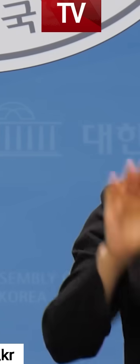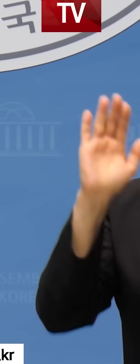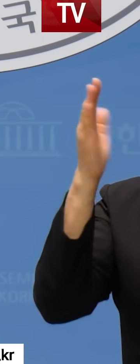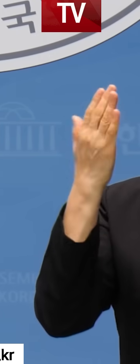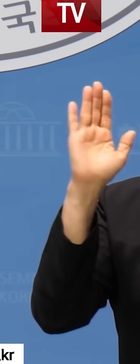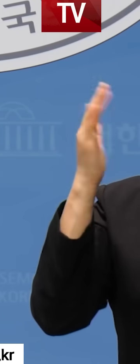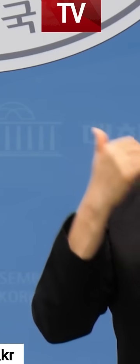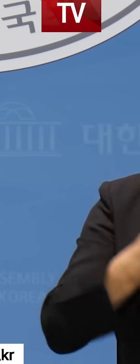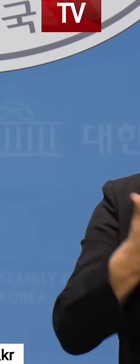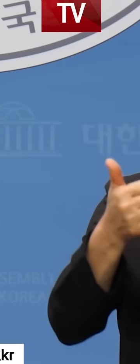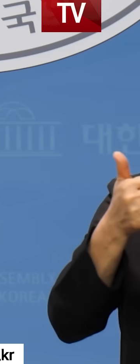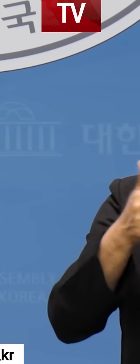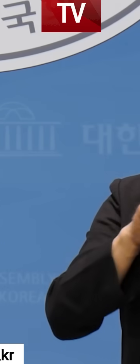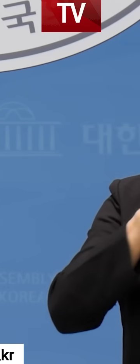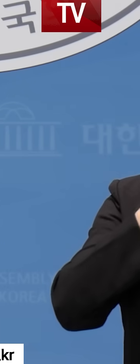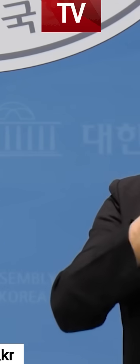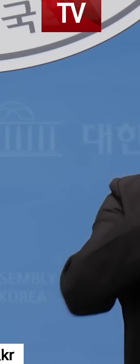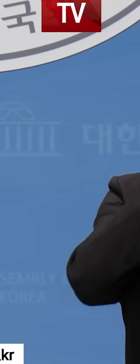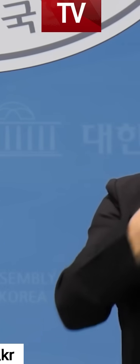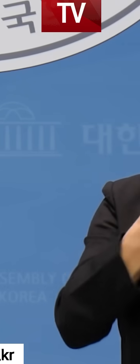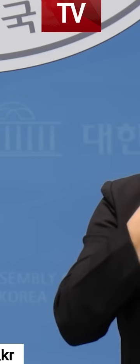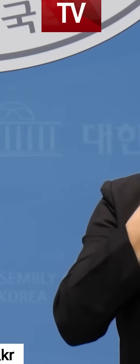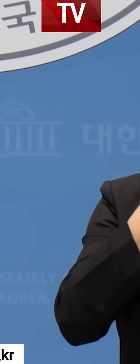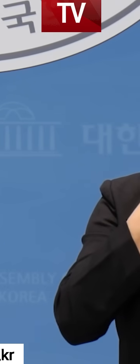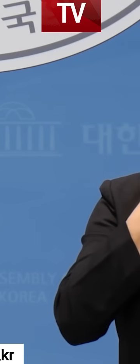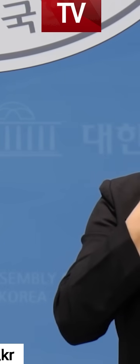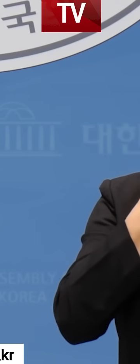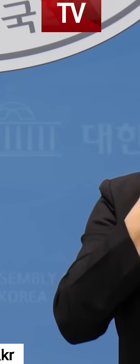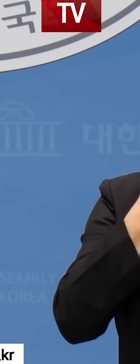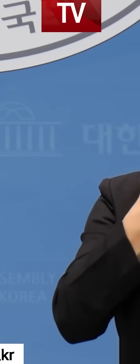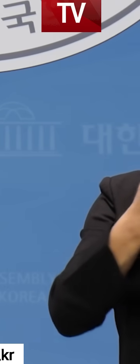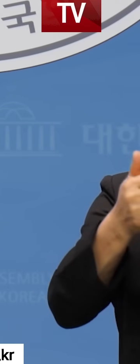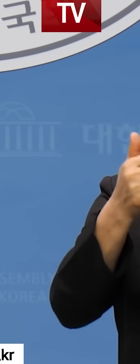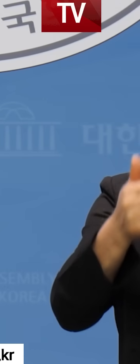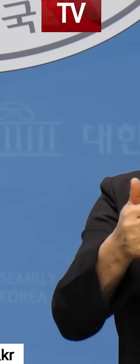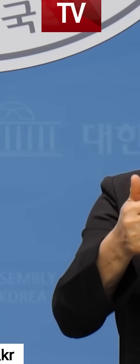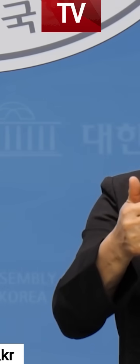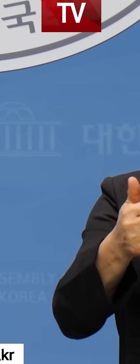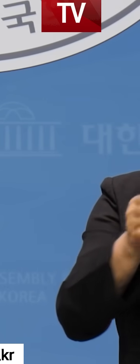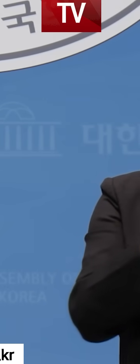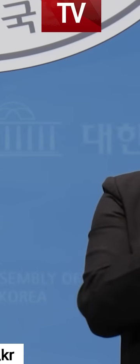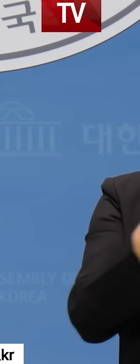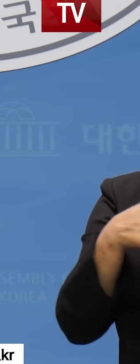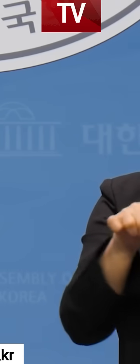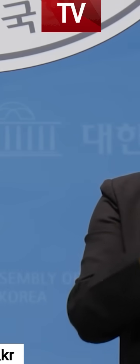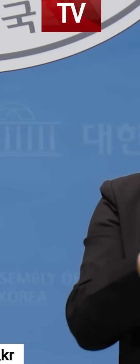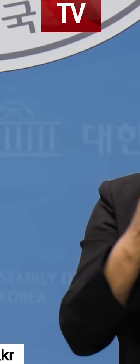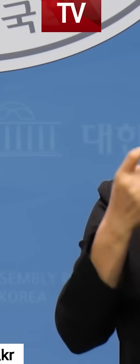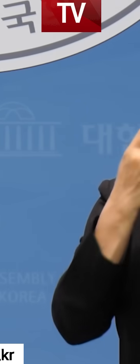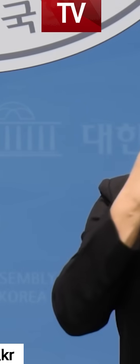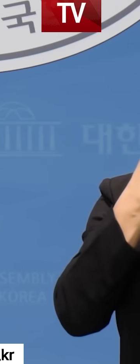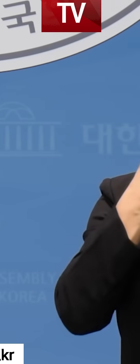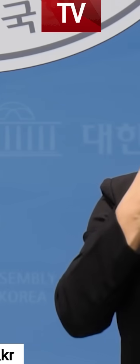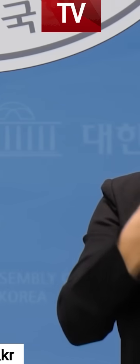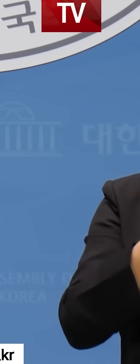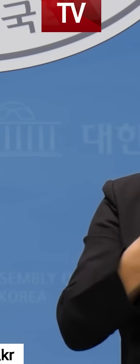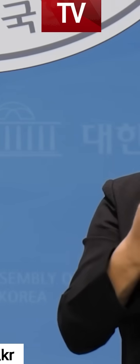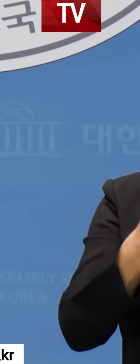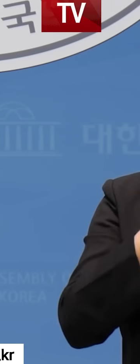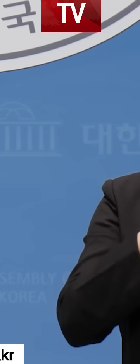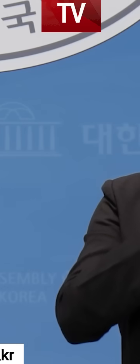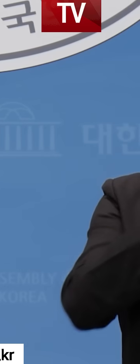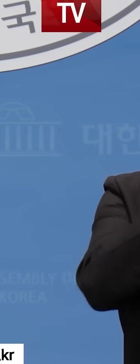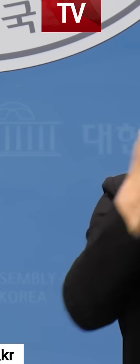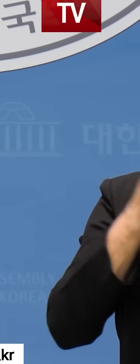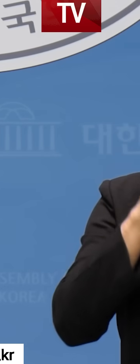최근에는 한 점 부끄러움이 없다면서도 재판 지연을 위해 위증교사 사건에 재판 병합을